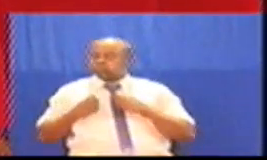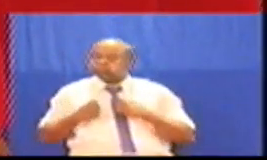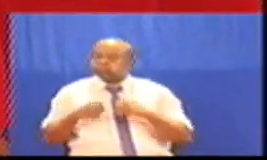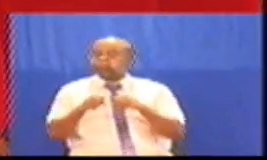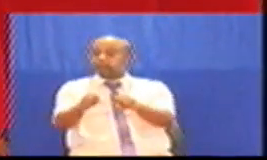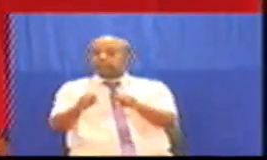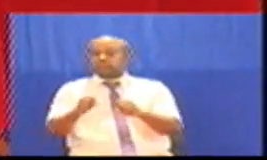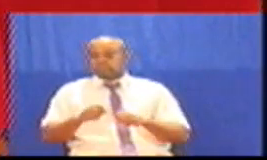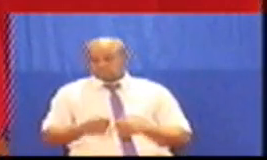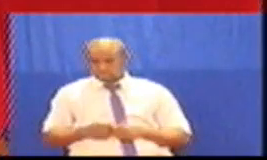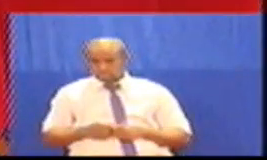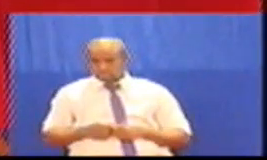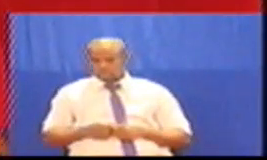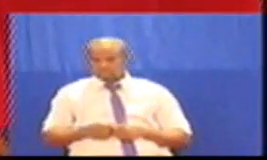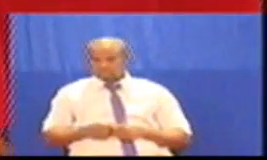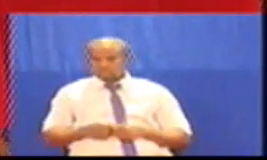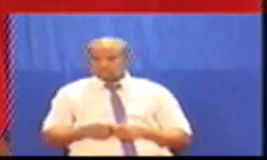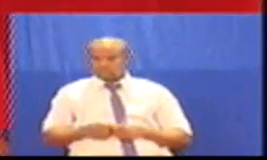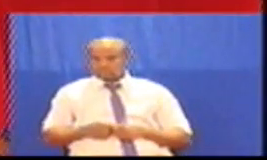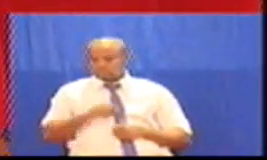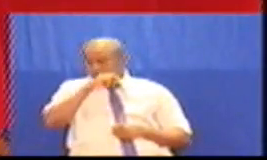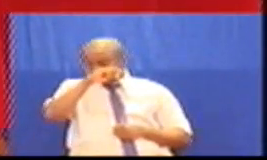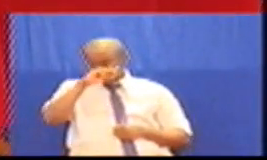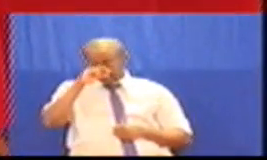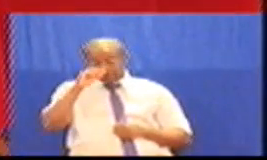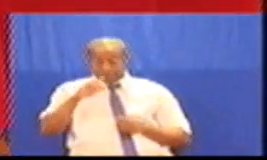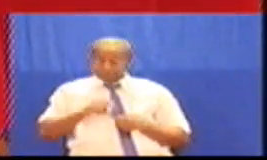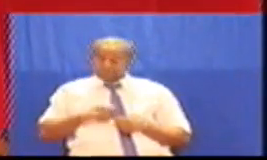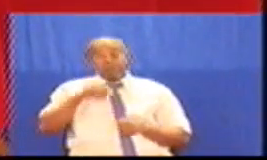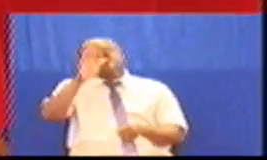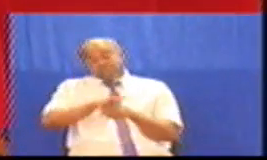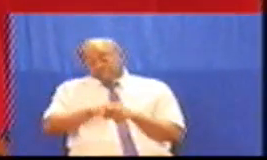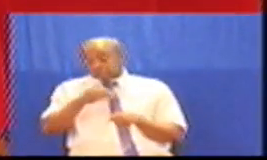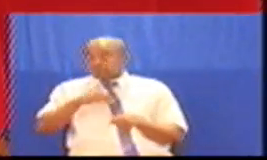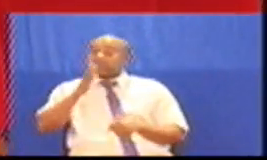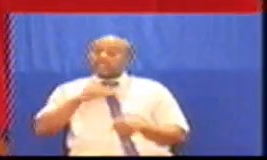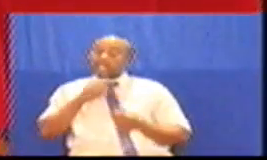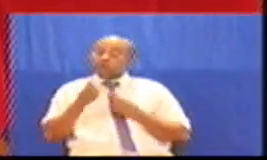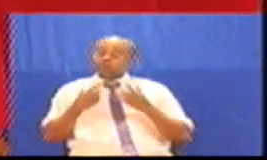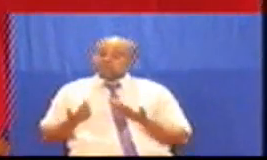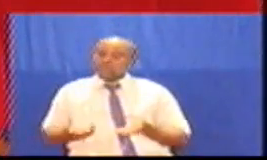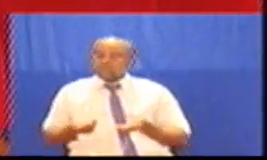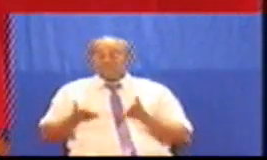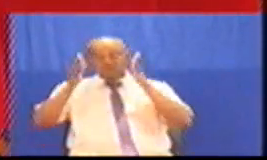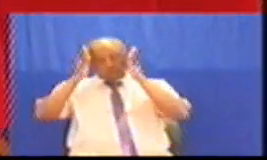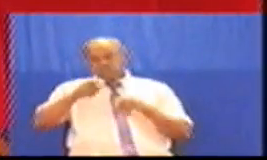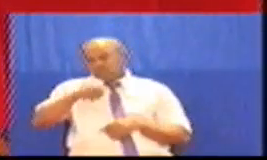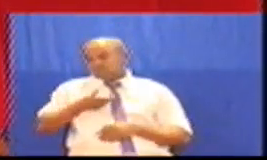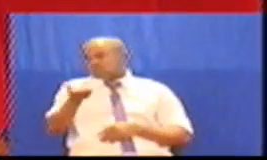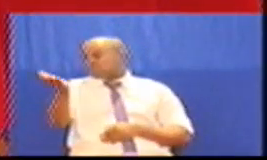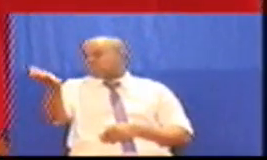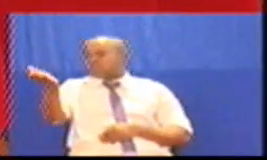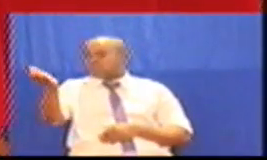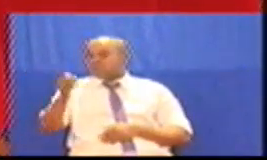kwa kadiri tunavyoweza. Ningeweza kusema mengi zaidi Mheshimiwa Spika,